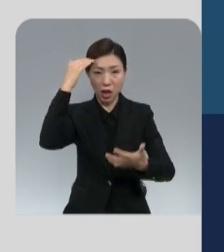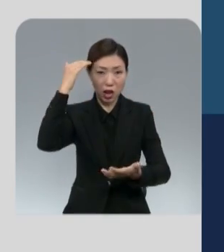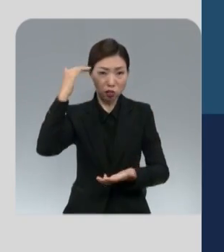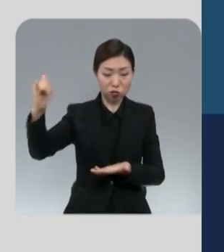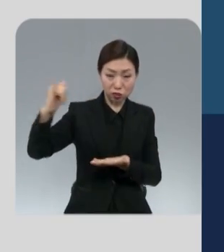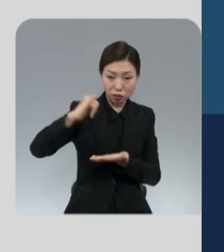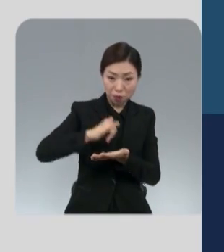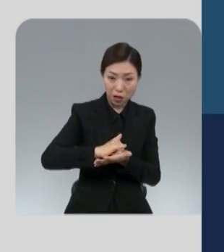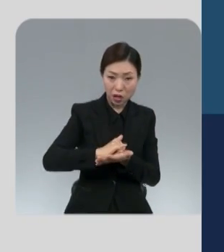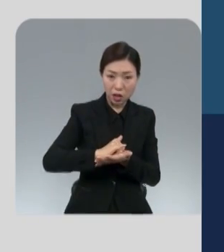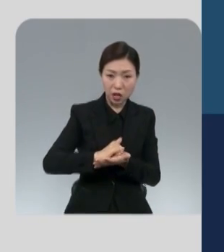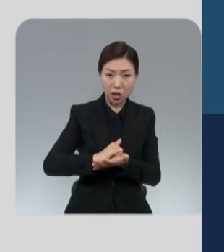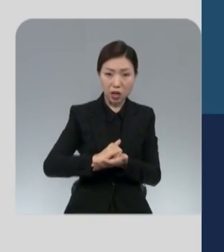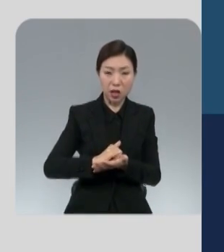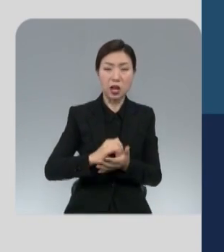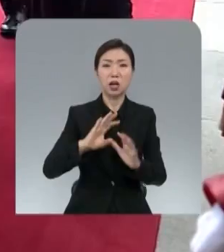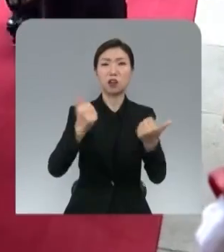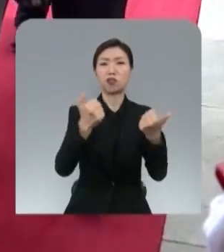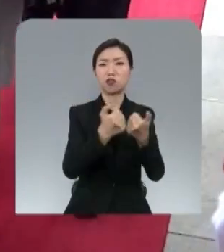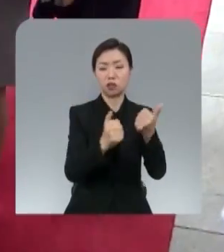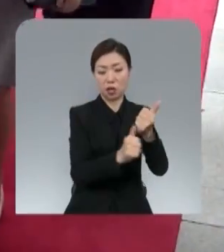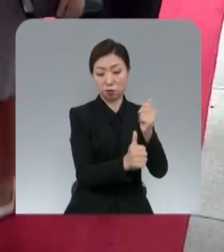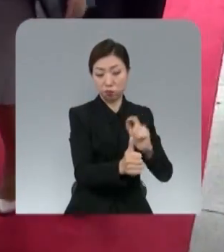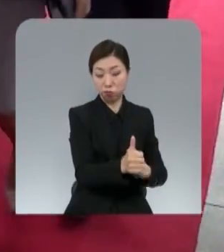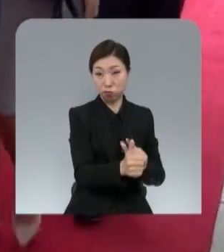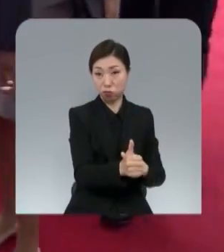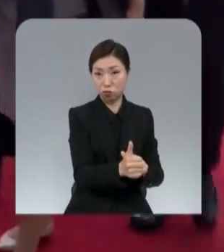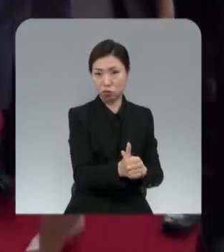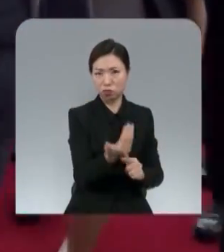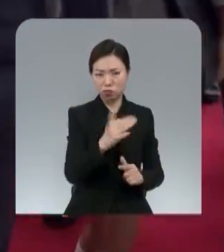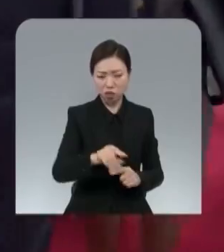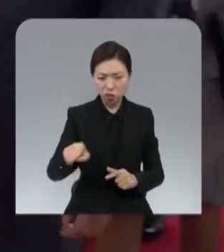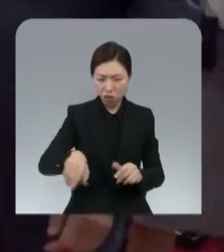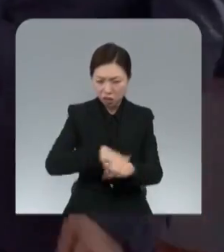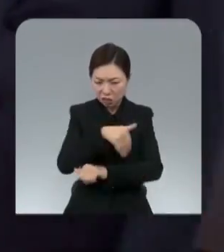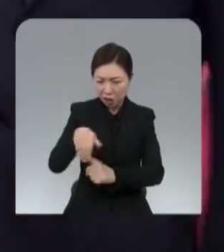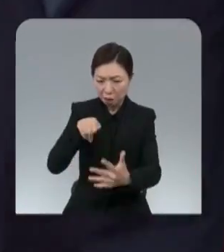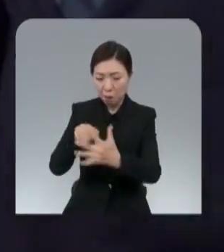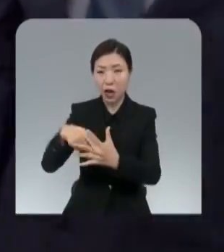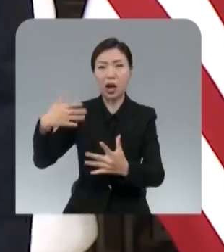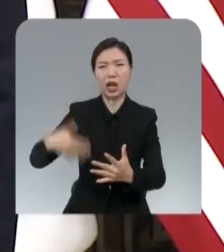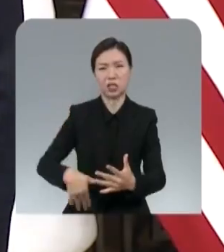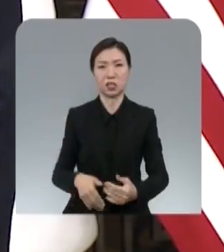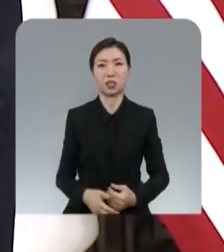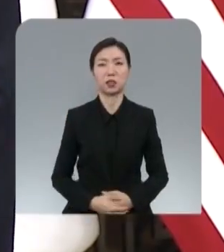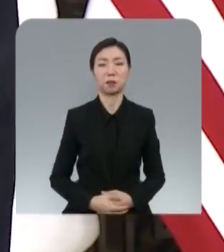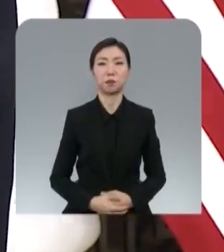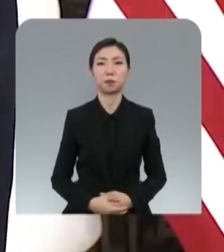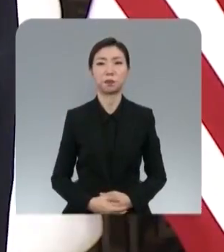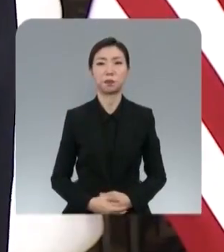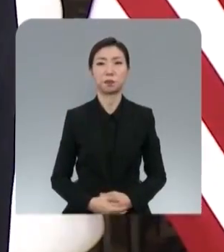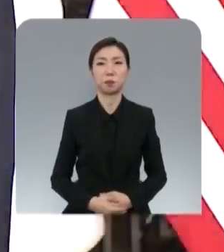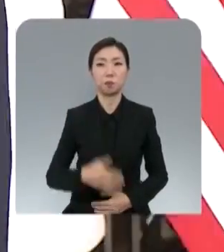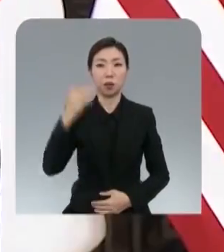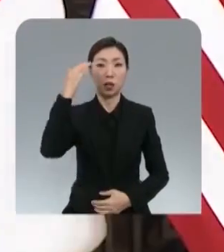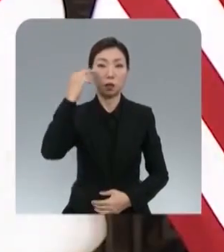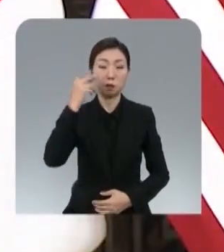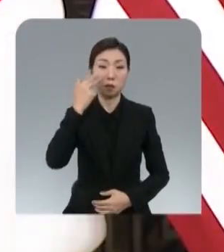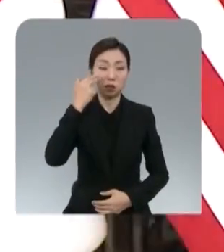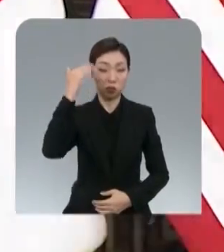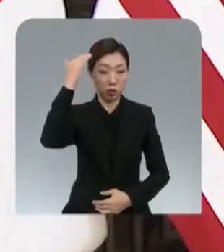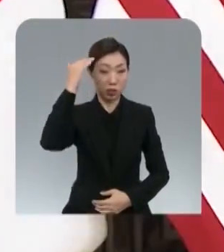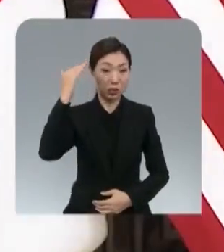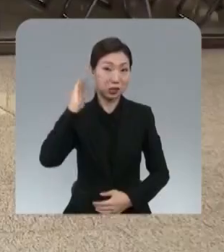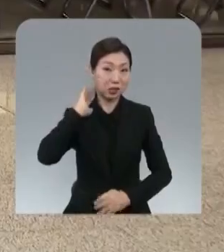하지 못한 상태였다고 밝혔습니다. 펠로시 의장 방한 당시 윤석열 대통령과 통화해서 감축법에 대한 상세